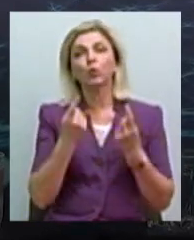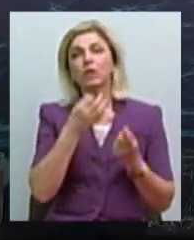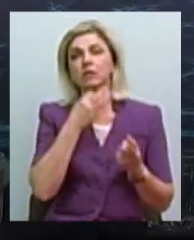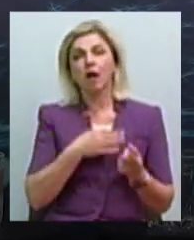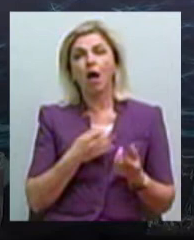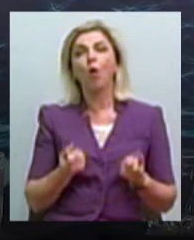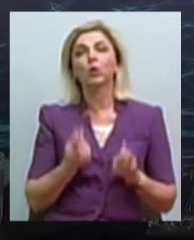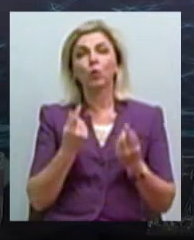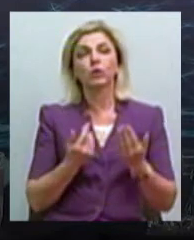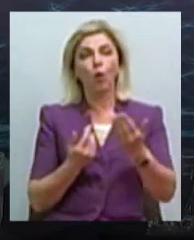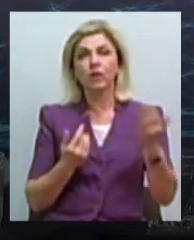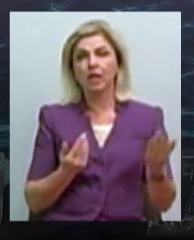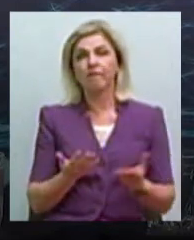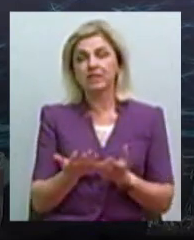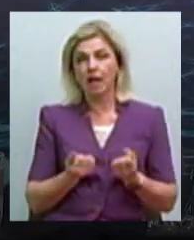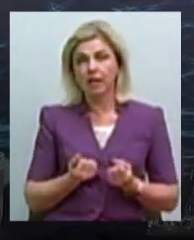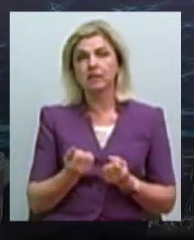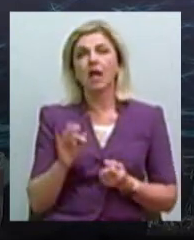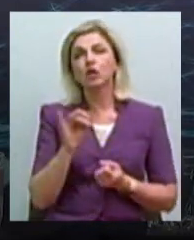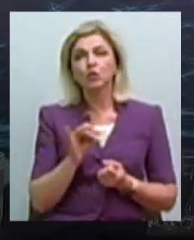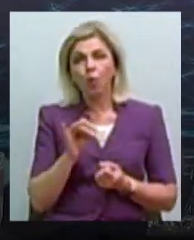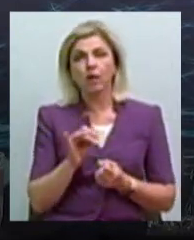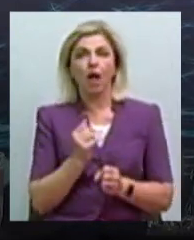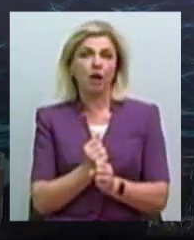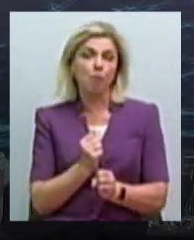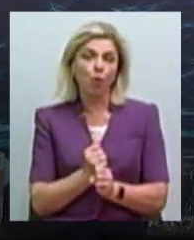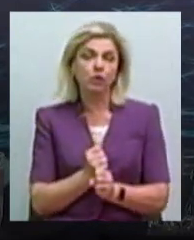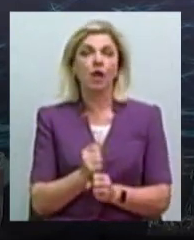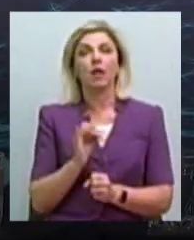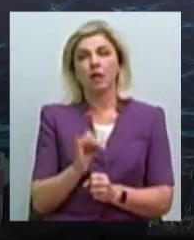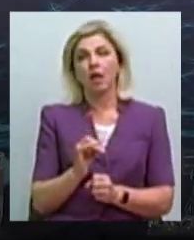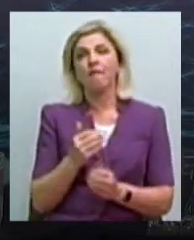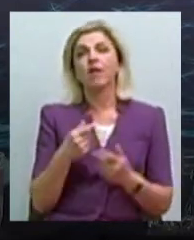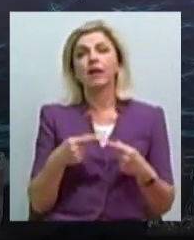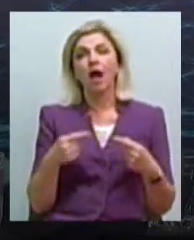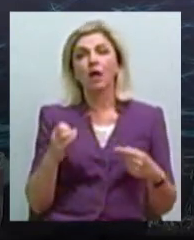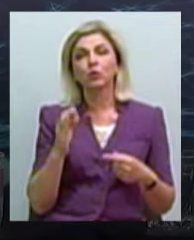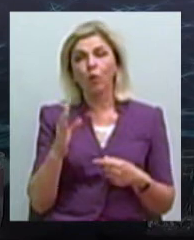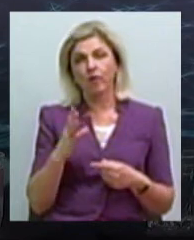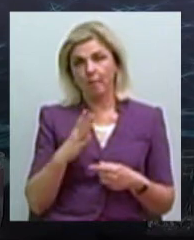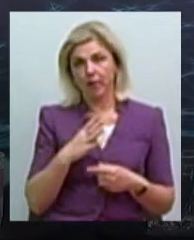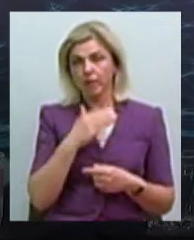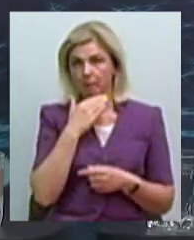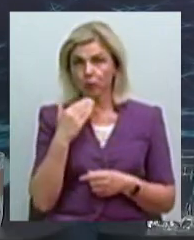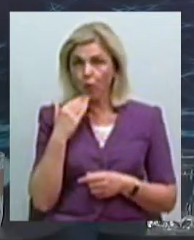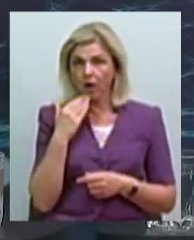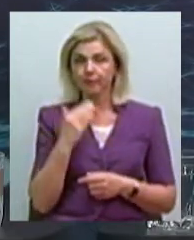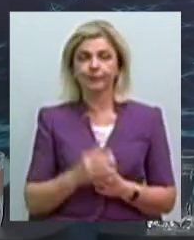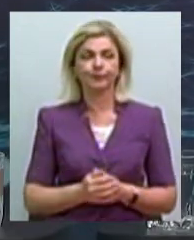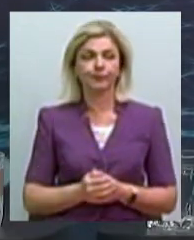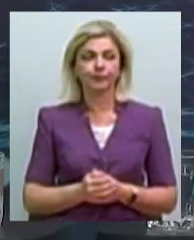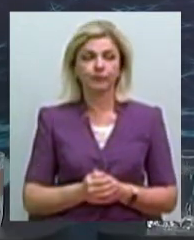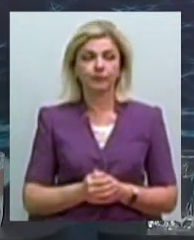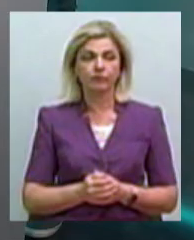быть какой-то вот бэкграунд, какая-то история, какой-то работы. И, в принципе, вариантов на первых этапах было довольно-таки много.